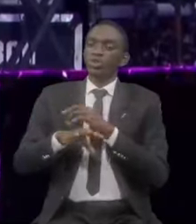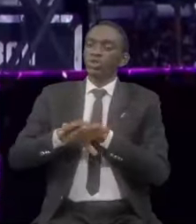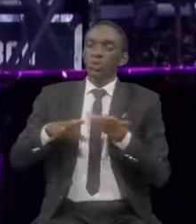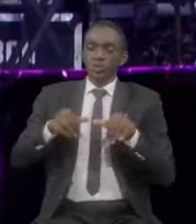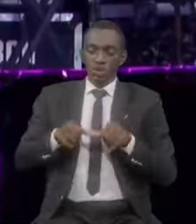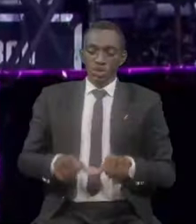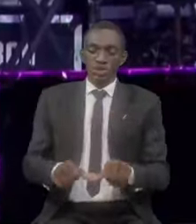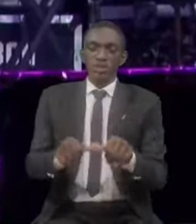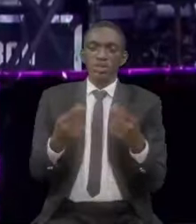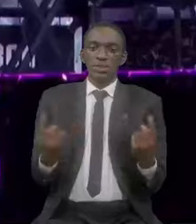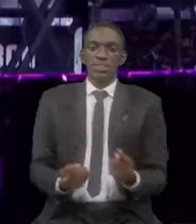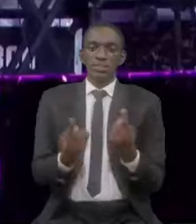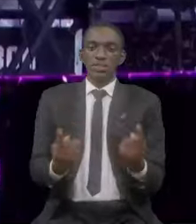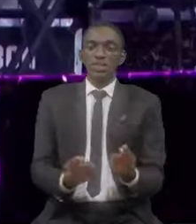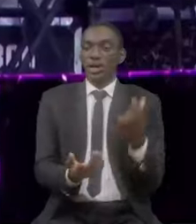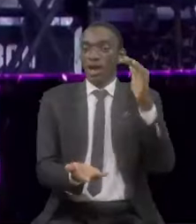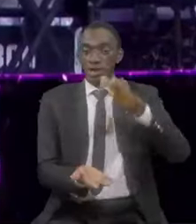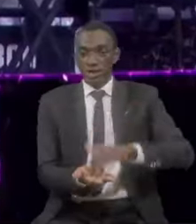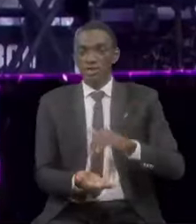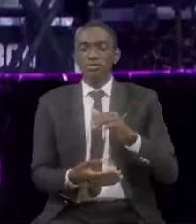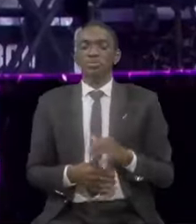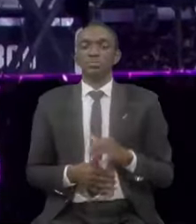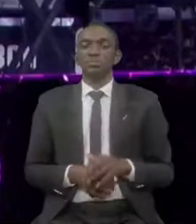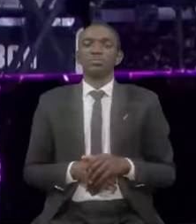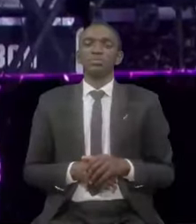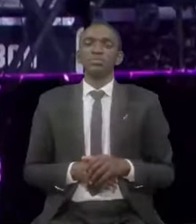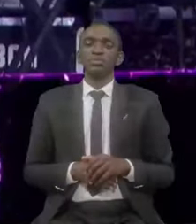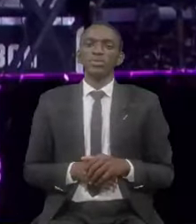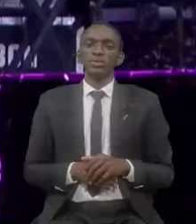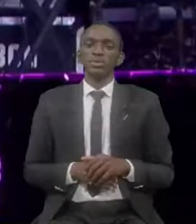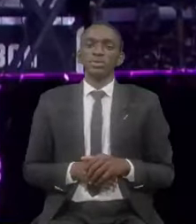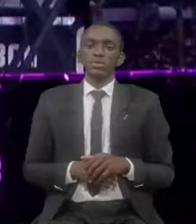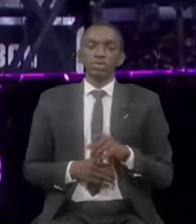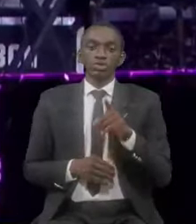nous ne demeurons plus dans le péché.